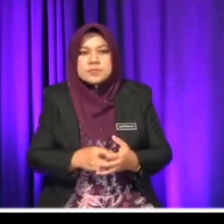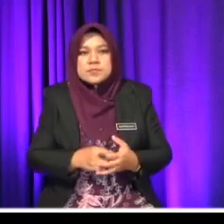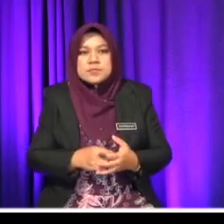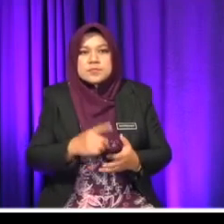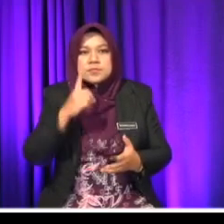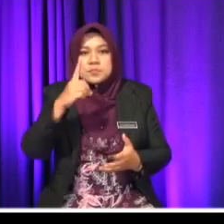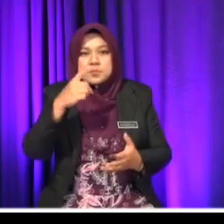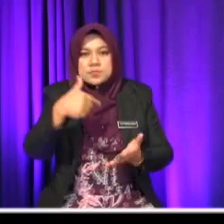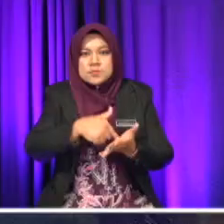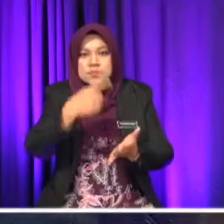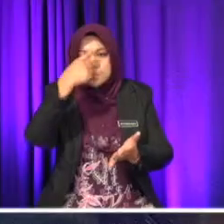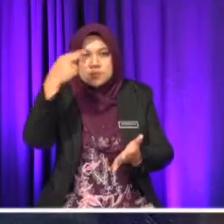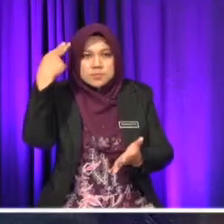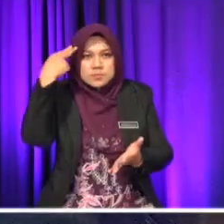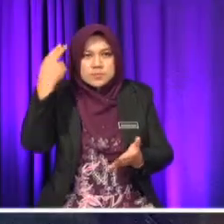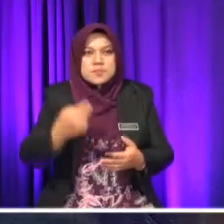ya